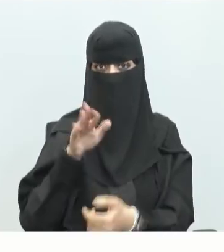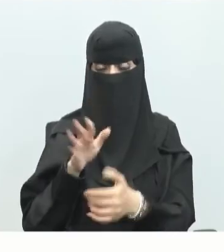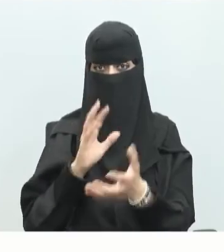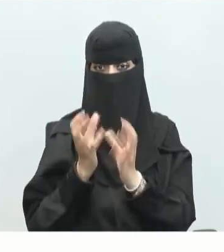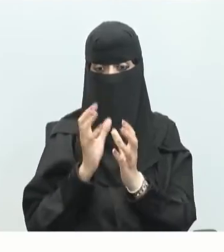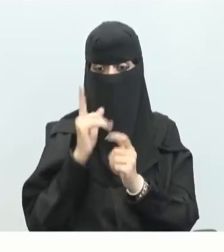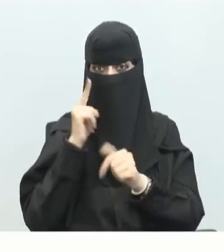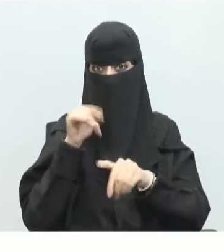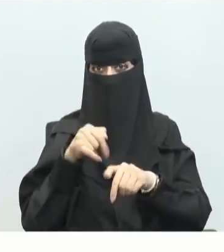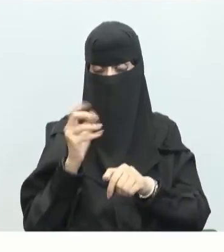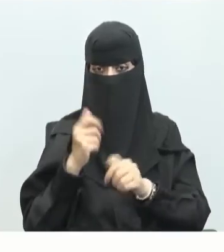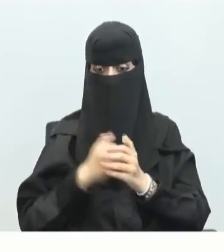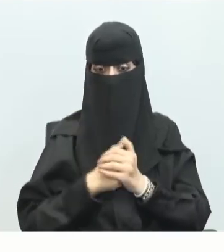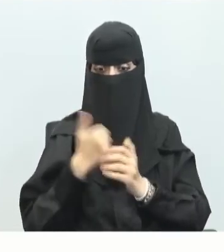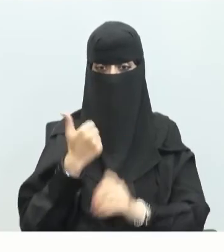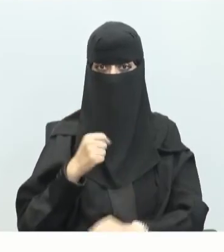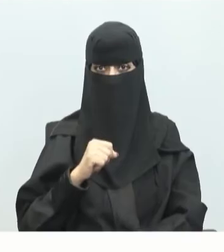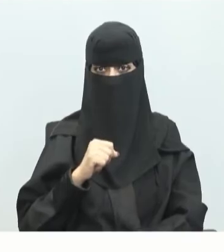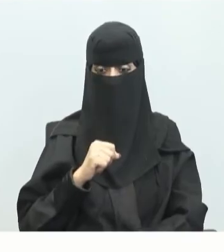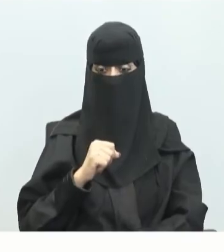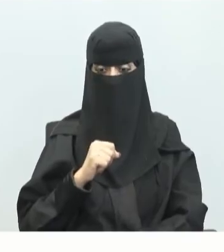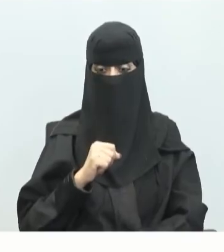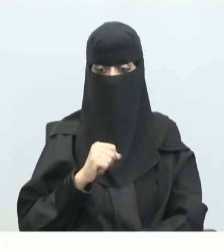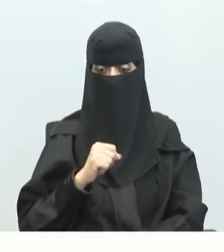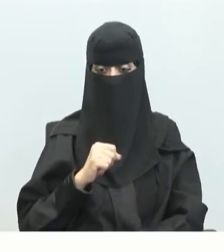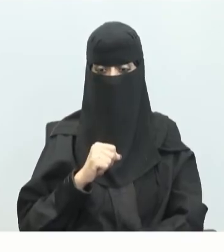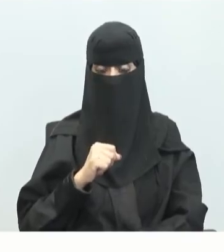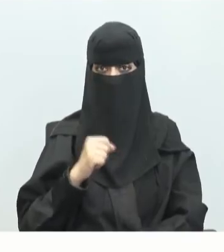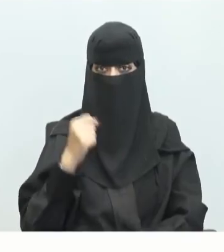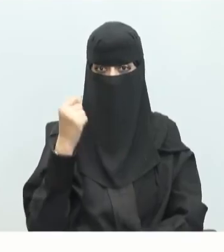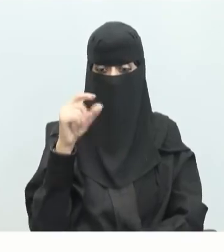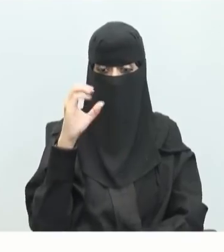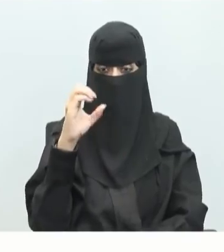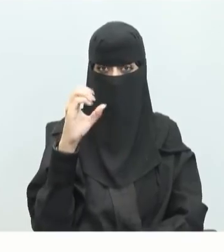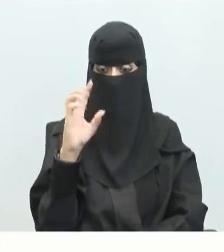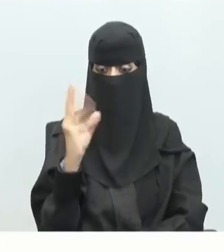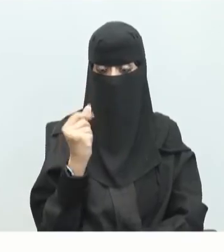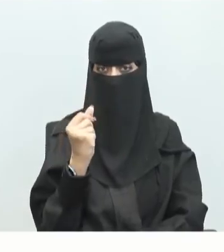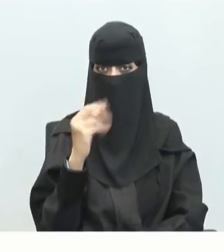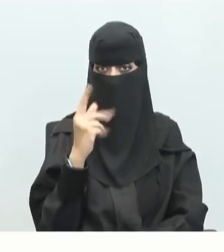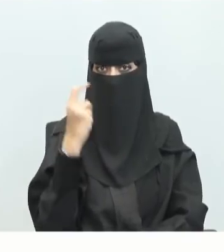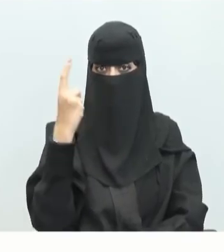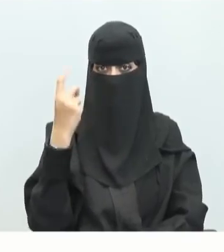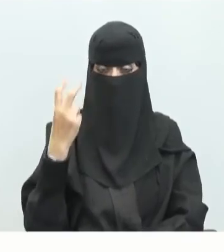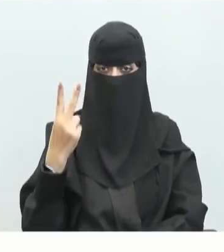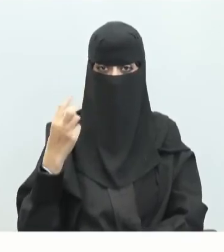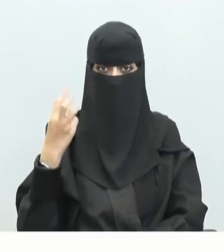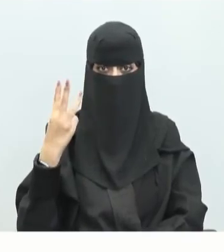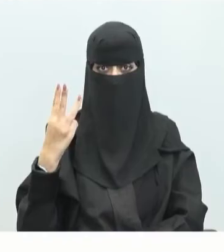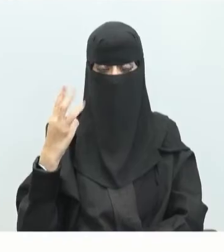كم كره راح نرسمها سته عشر لاحظ هنا واحد اثنان ثلاثه